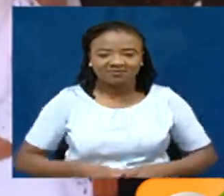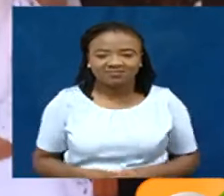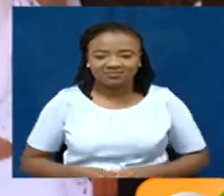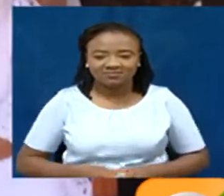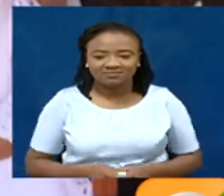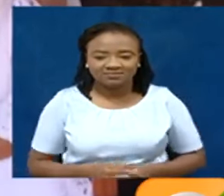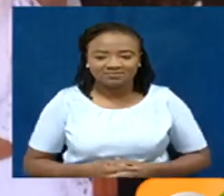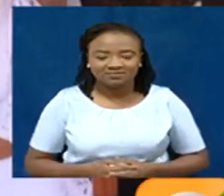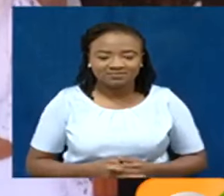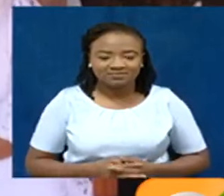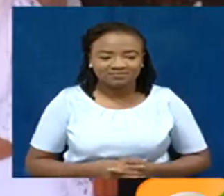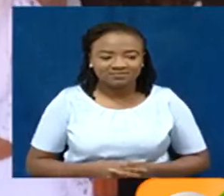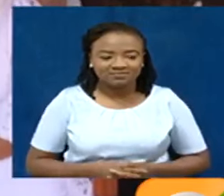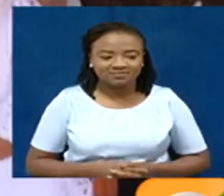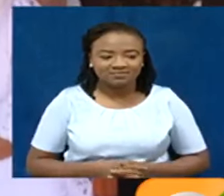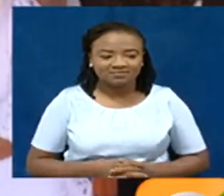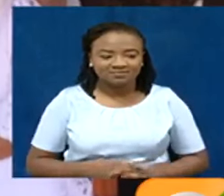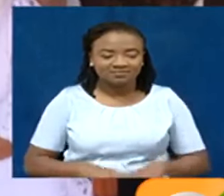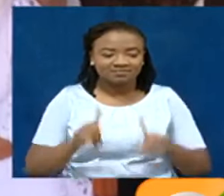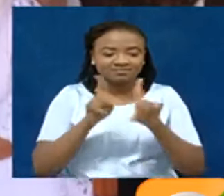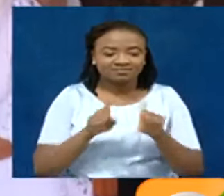our eminent judges